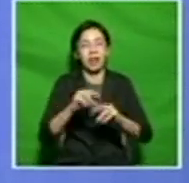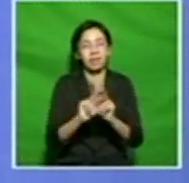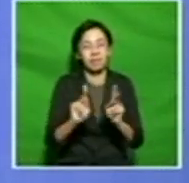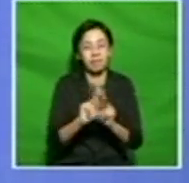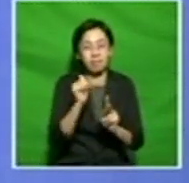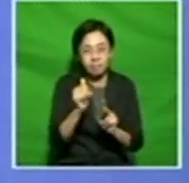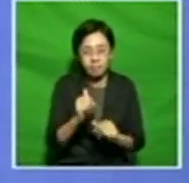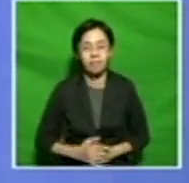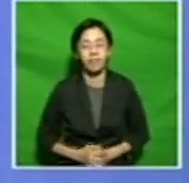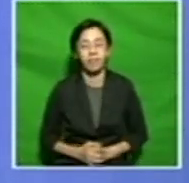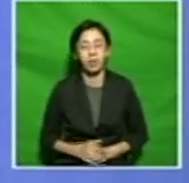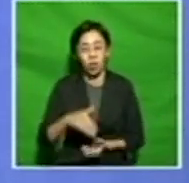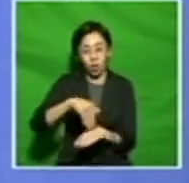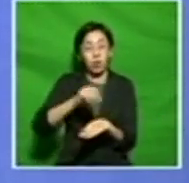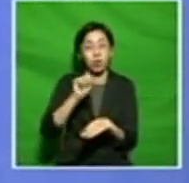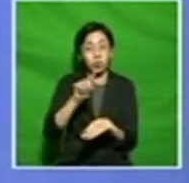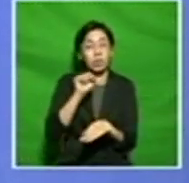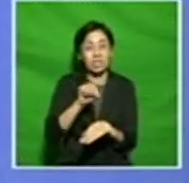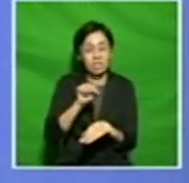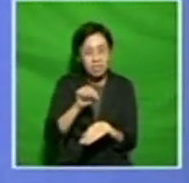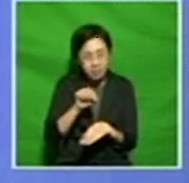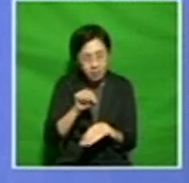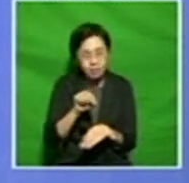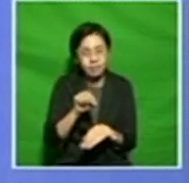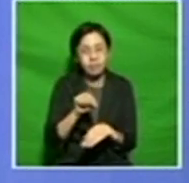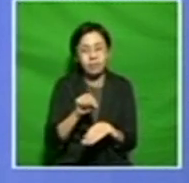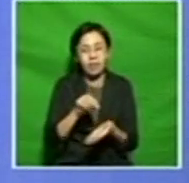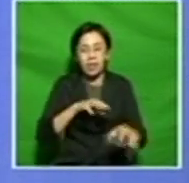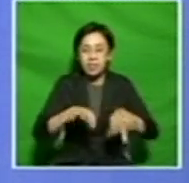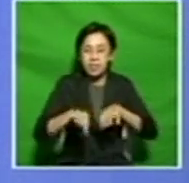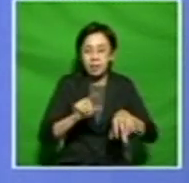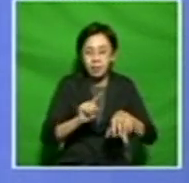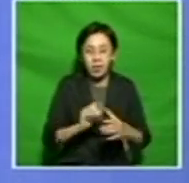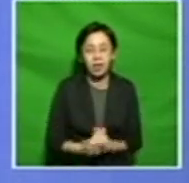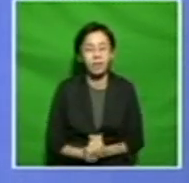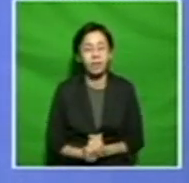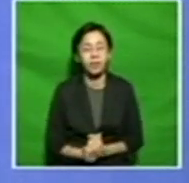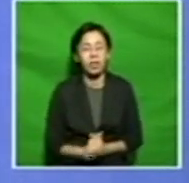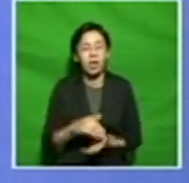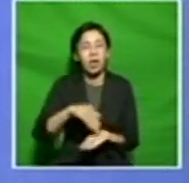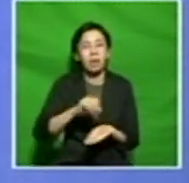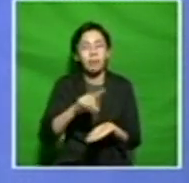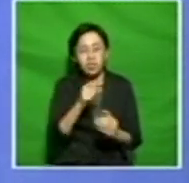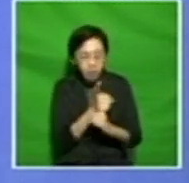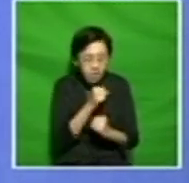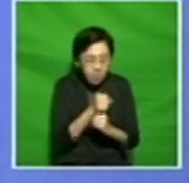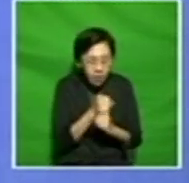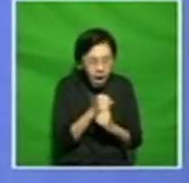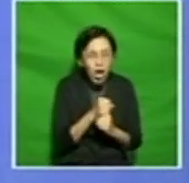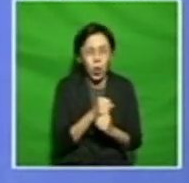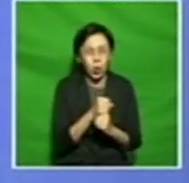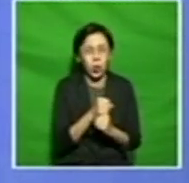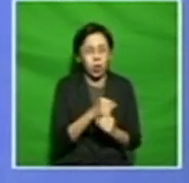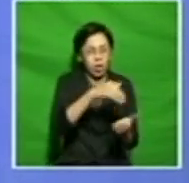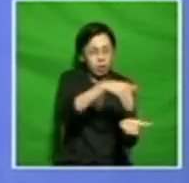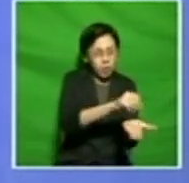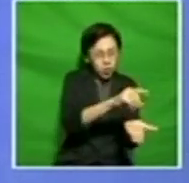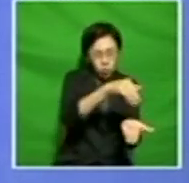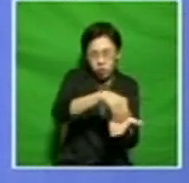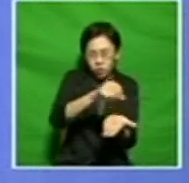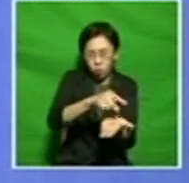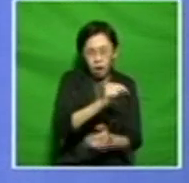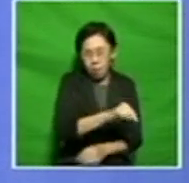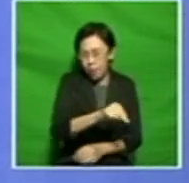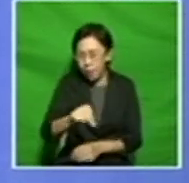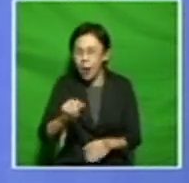ได้ในศูนย์ที่ว่านี้จะมีการจัดโครงสร้างเป็นสปก.หรือศูนย์ปฏิบัติการย่อยๆอีก5 6 0อันนี้ก็เป็น